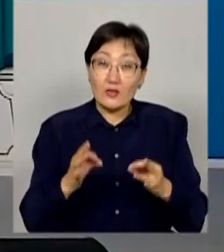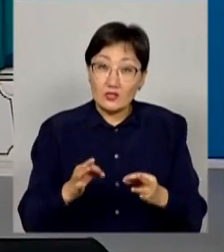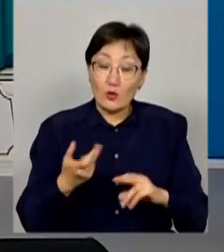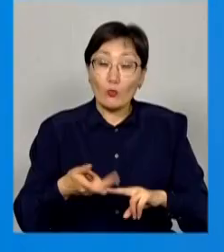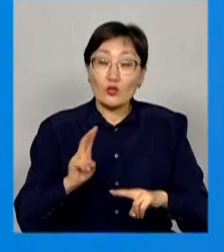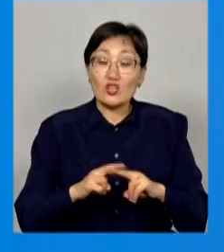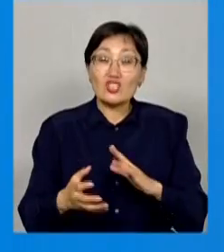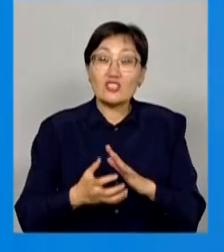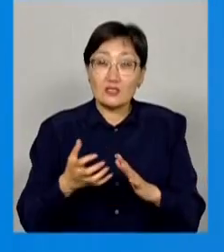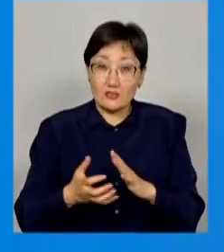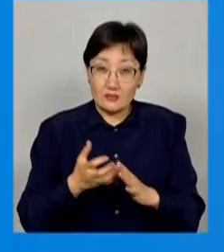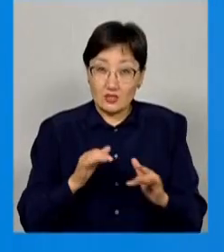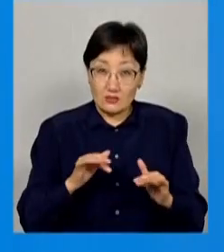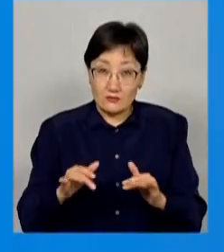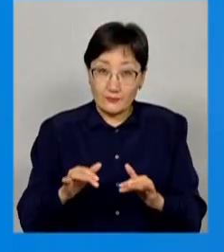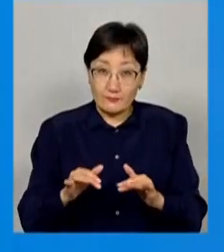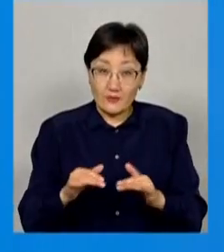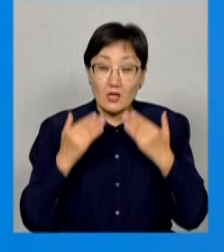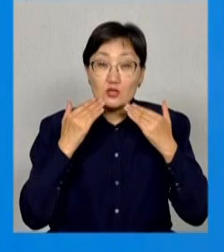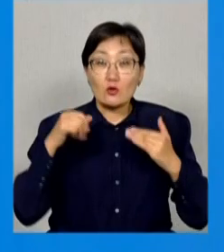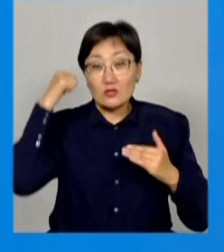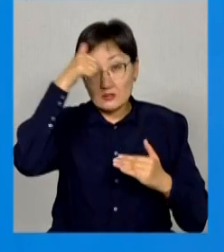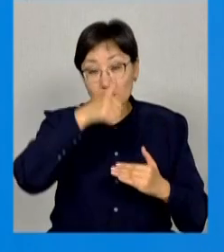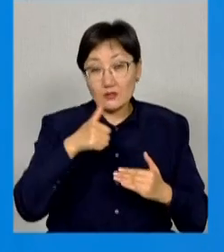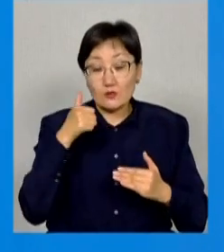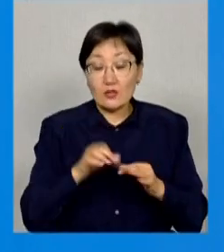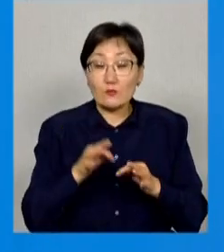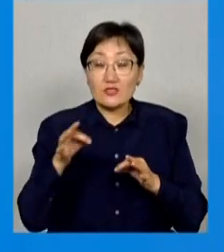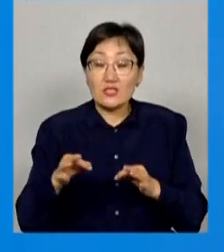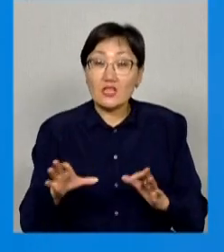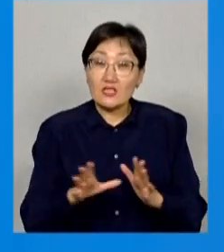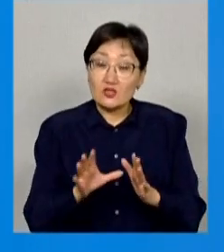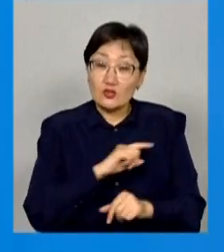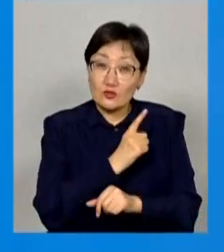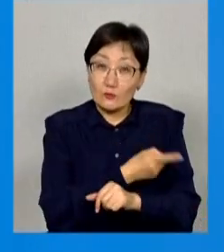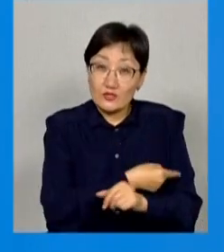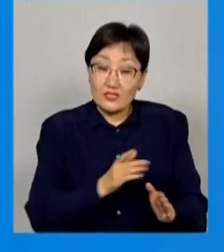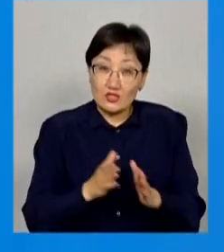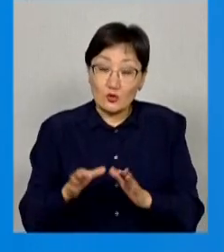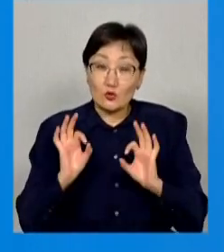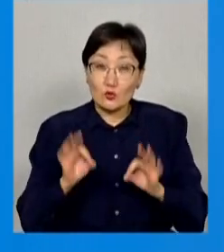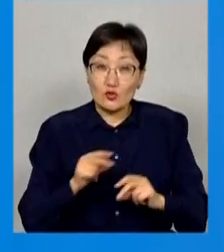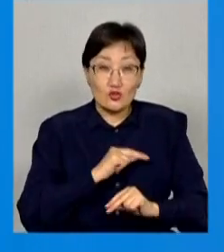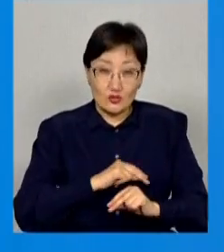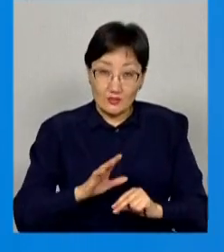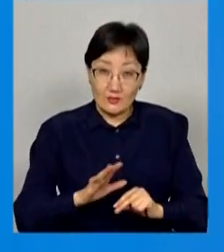бұл жеткіліксіз. Соңғы жылдары аймақта электр қуаты жүйесі дұрыс істемейтін